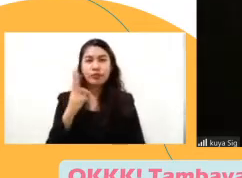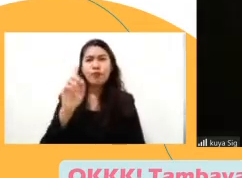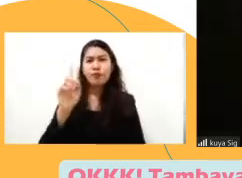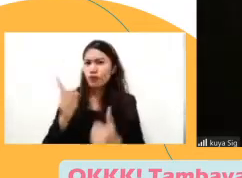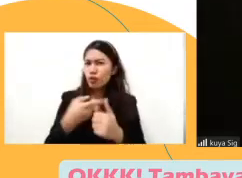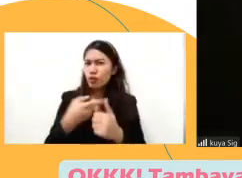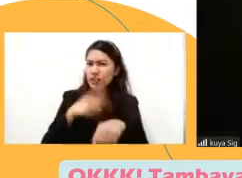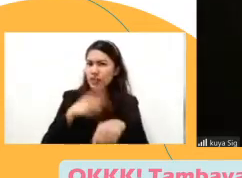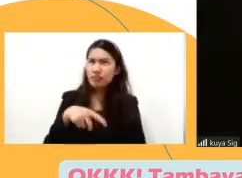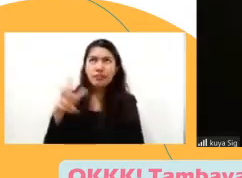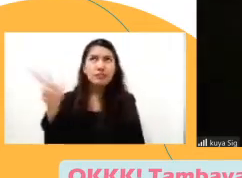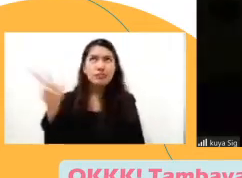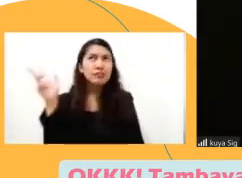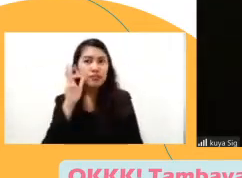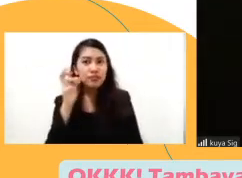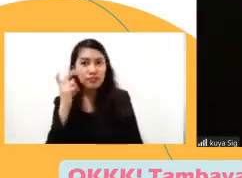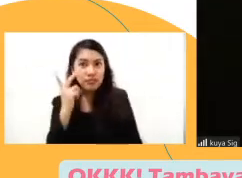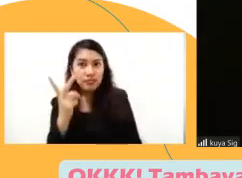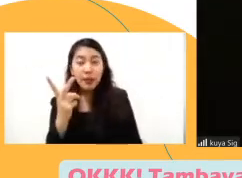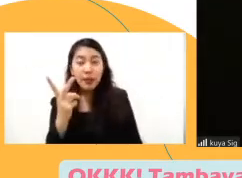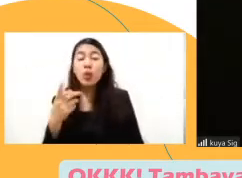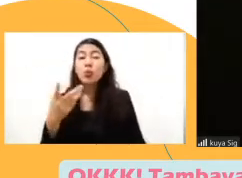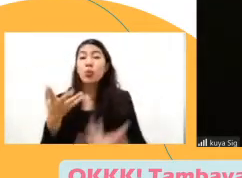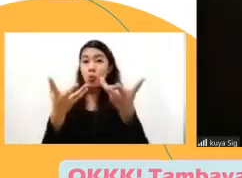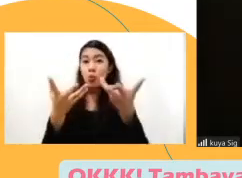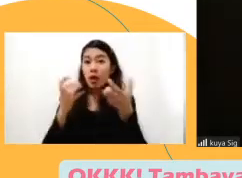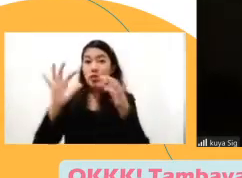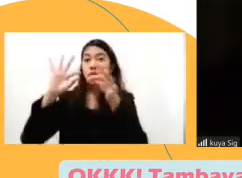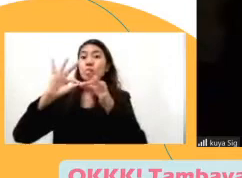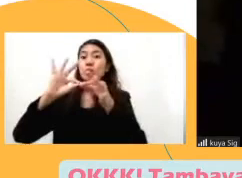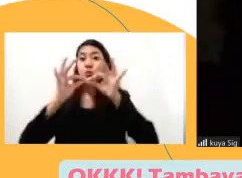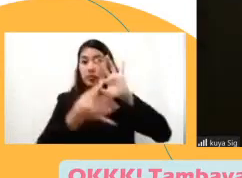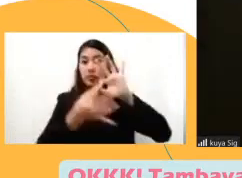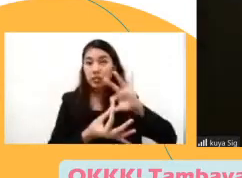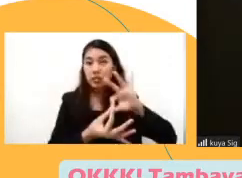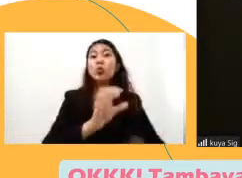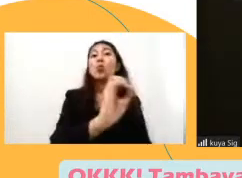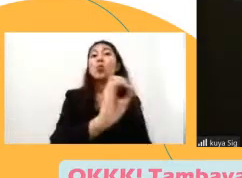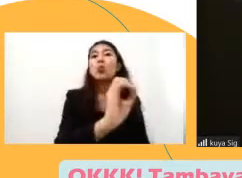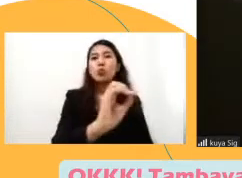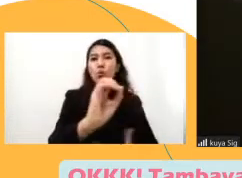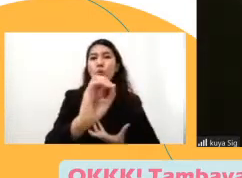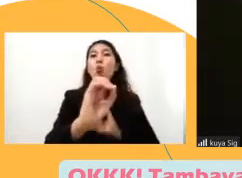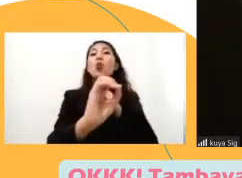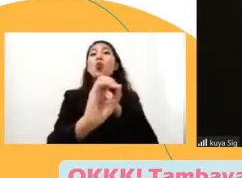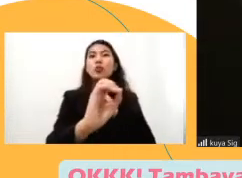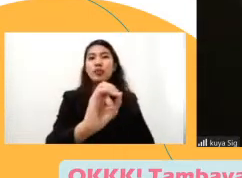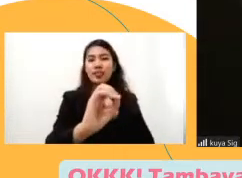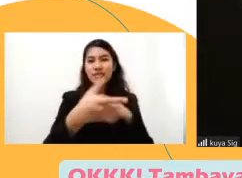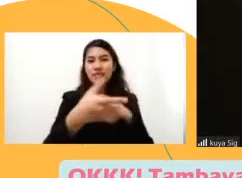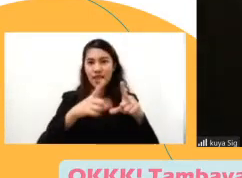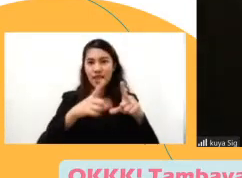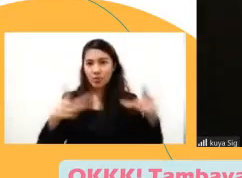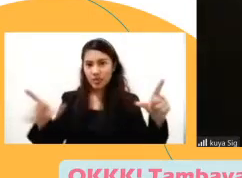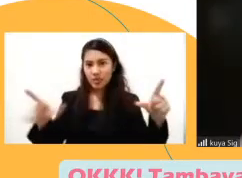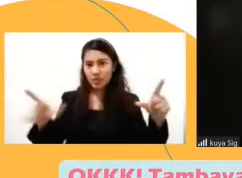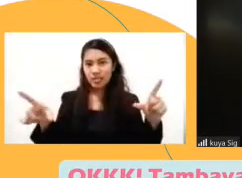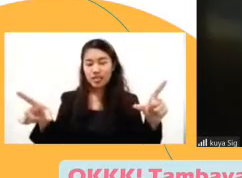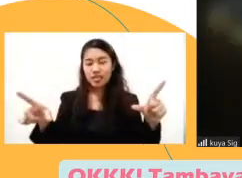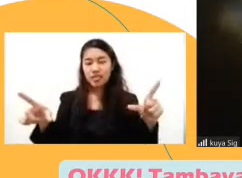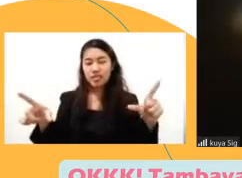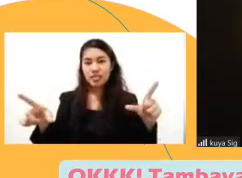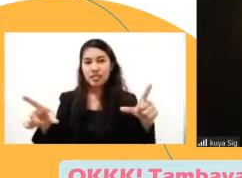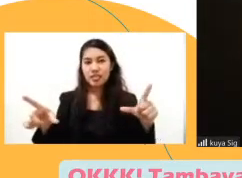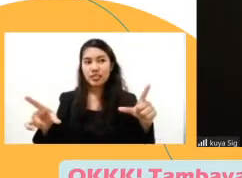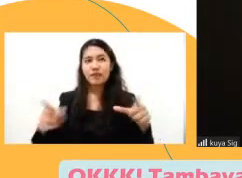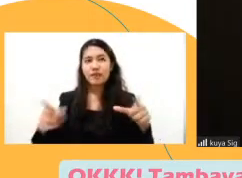iba naman, nais nating i-translate sa sarili nating mga dialect, no? At mga languages sa mga IT communities